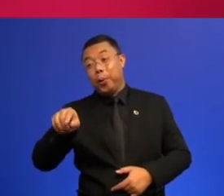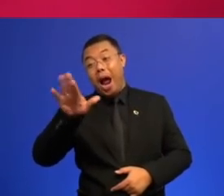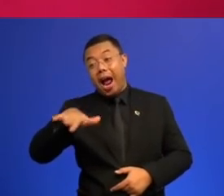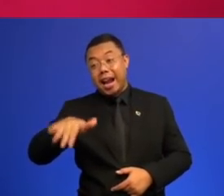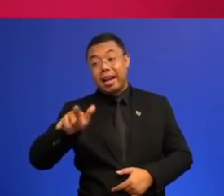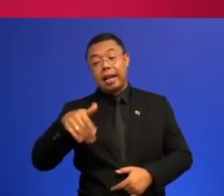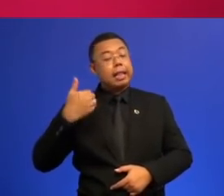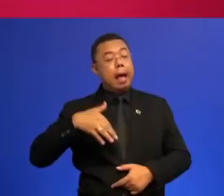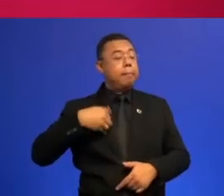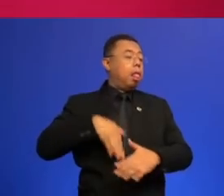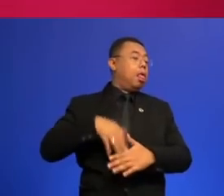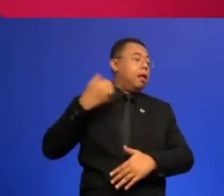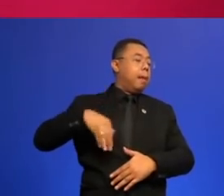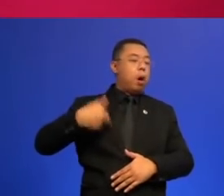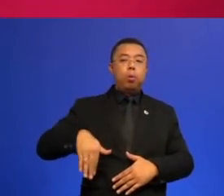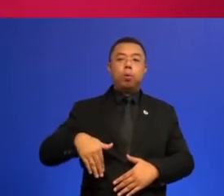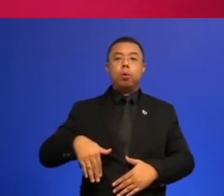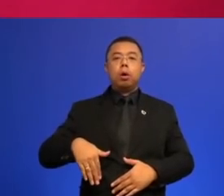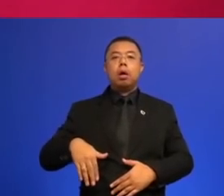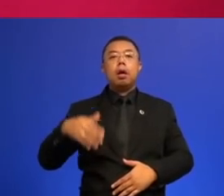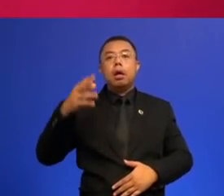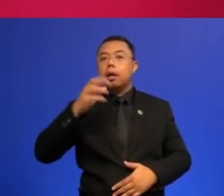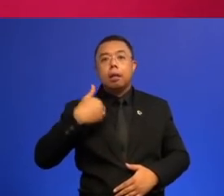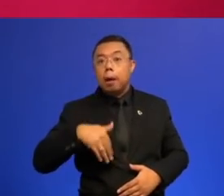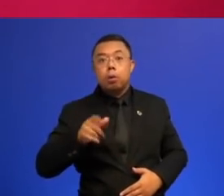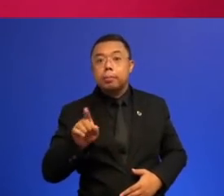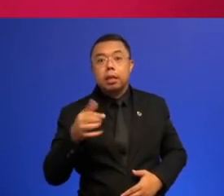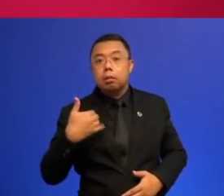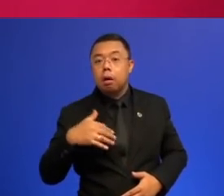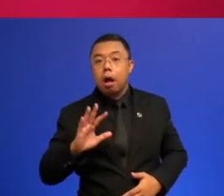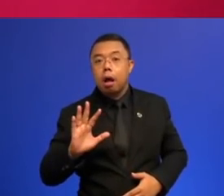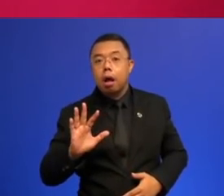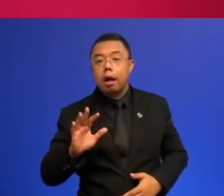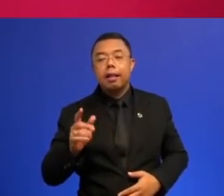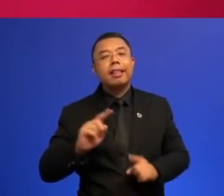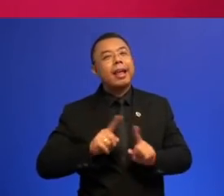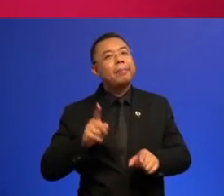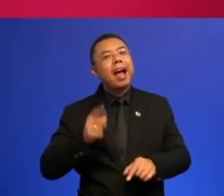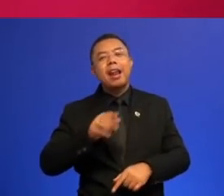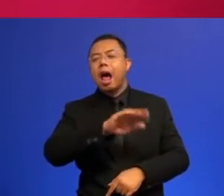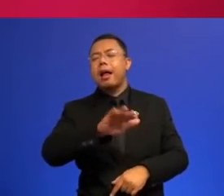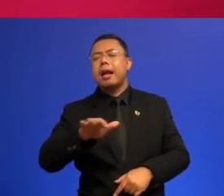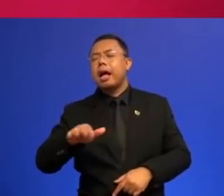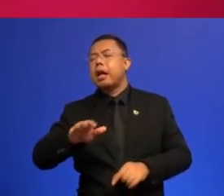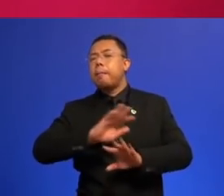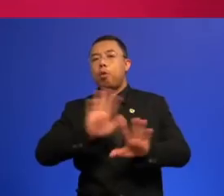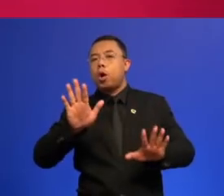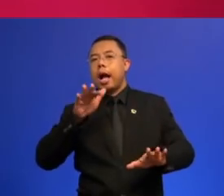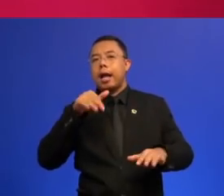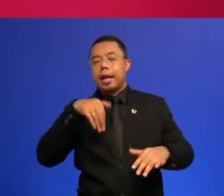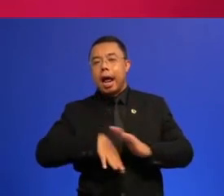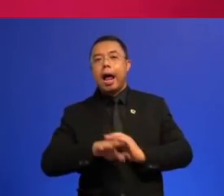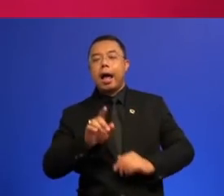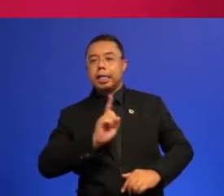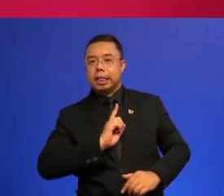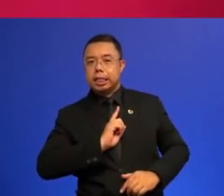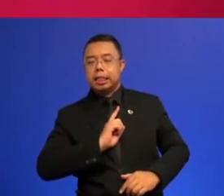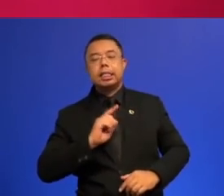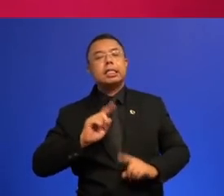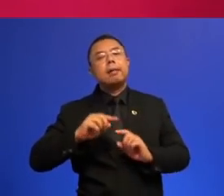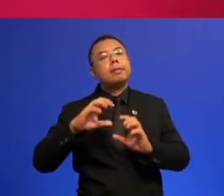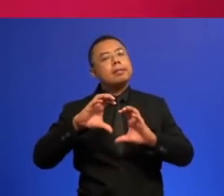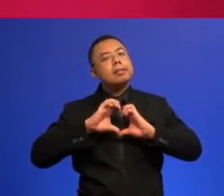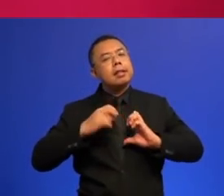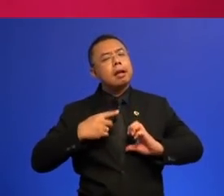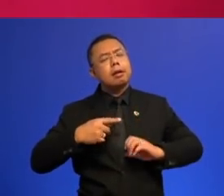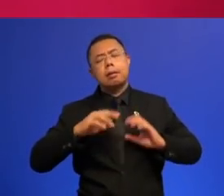seperti ini, aku tidak melahirkan dulu. Anda enggak pengen begitu kan? Tapi sebaliknya ada anak-anak yang bukan anak kandung, mencintai kita